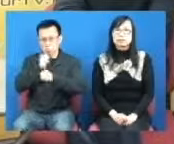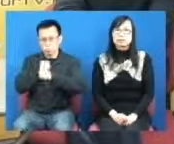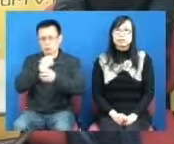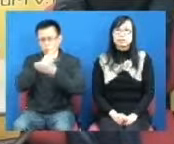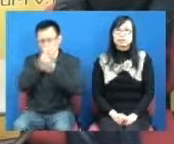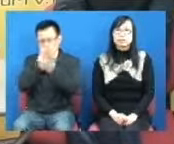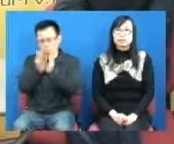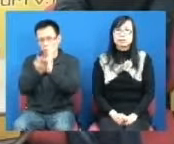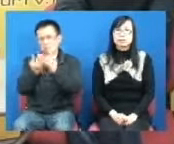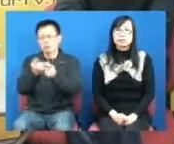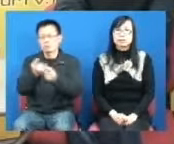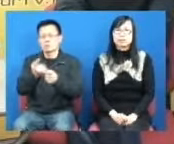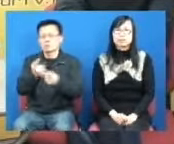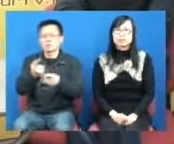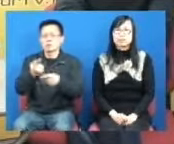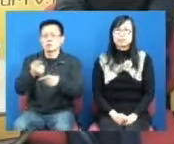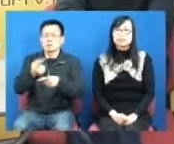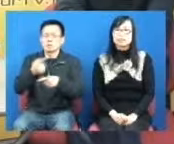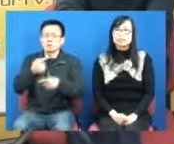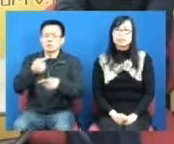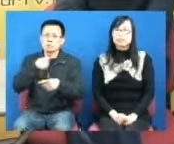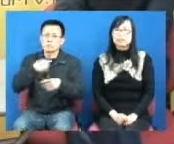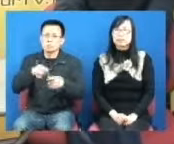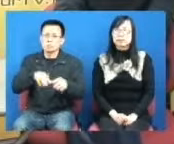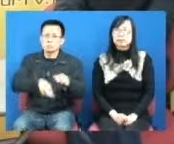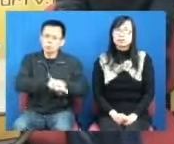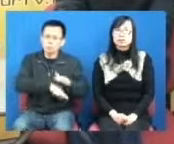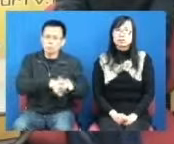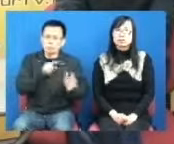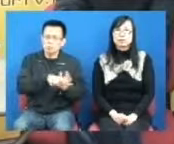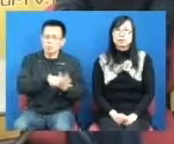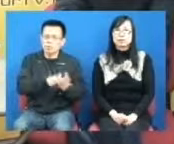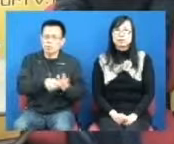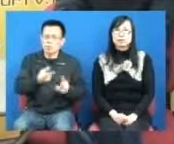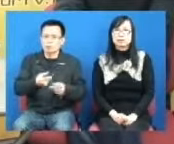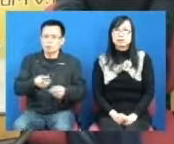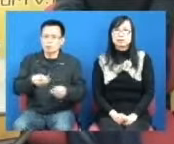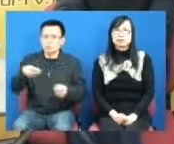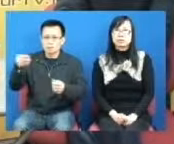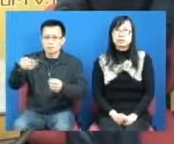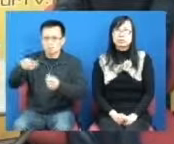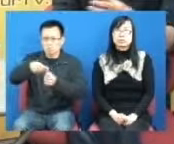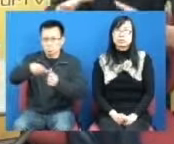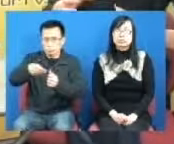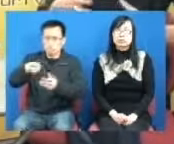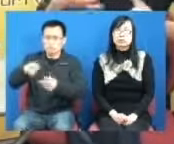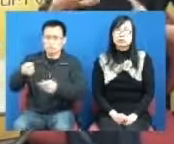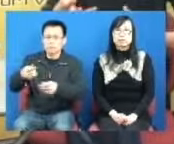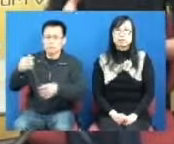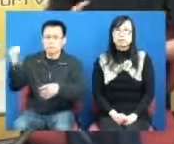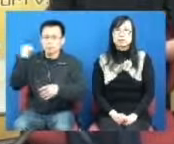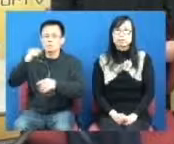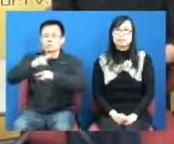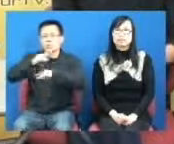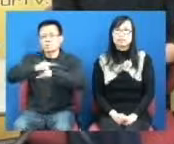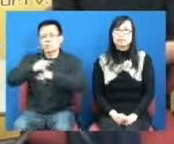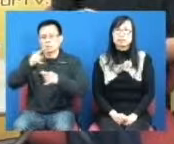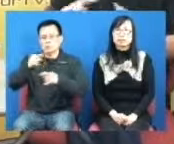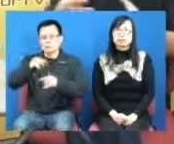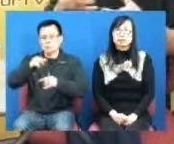最多都是什麼要預留些儲備或者是儲資強積金我們看不到人口老化整個規環是什麼